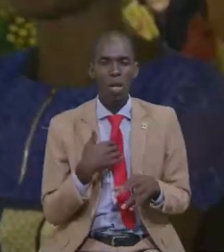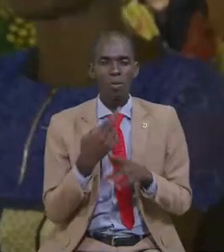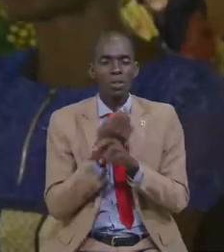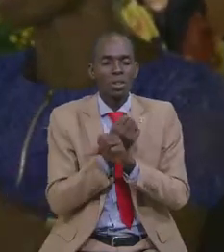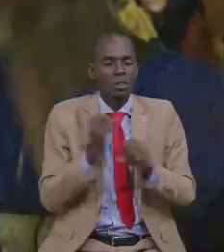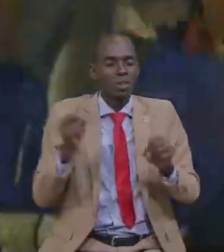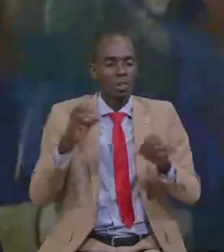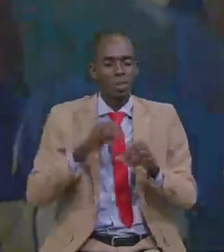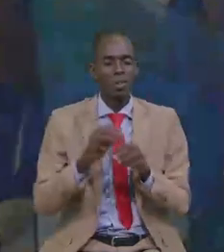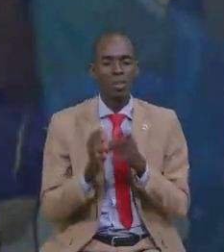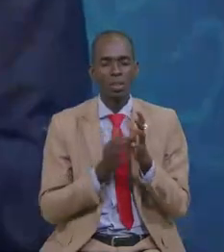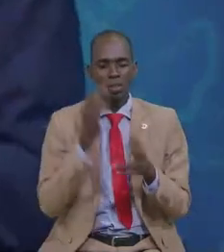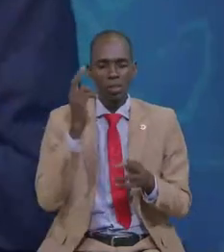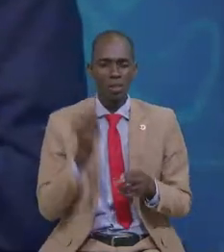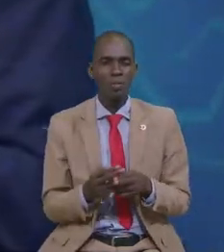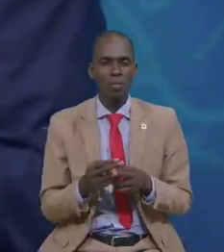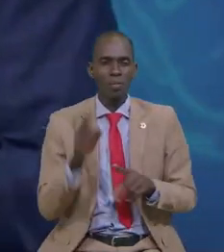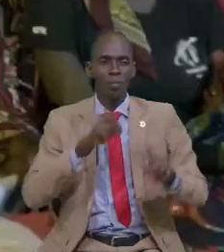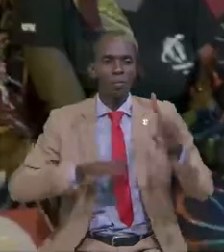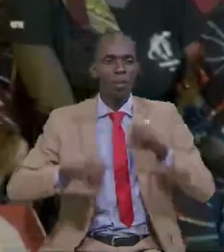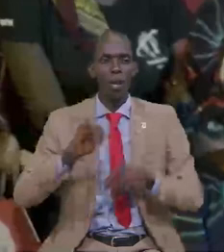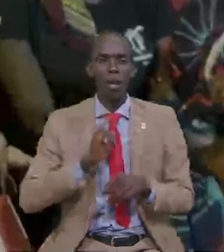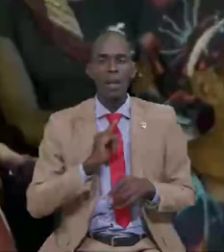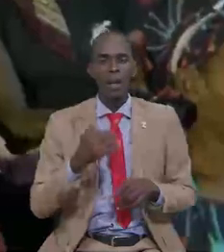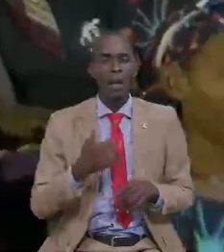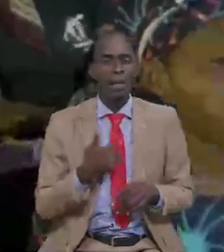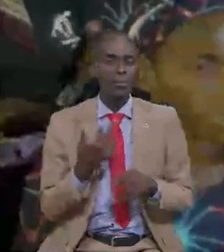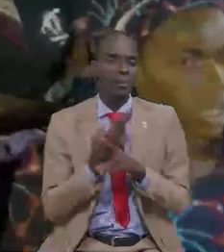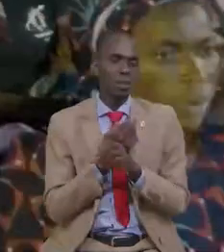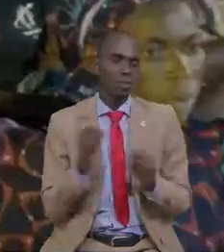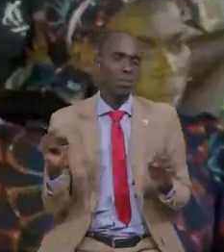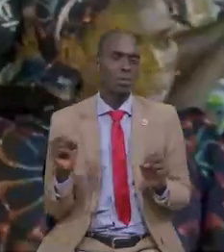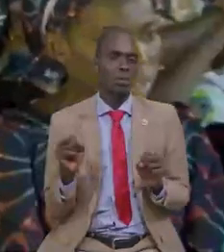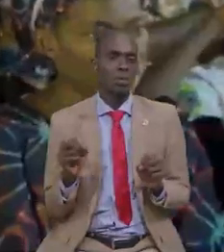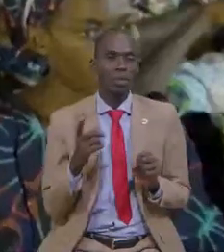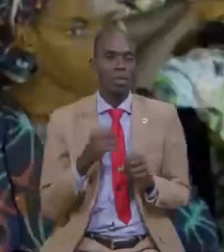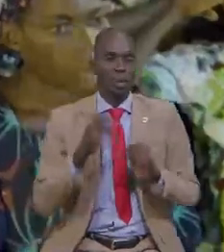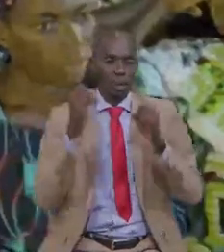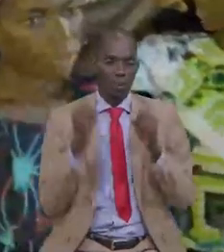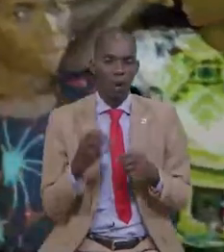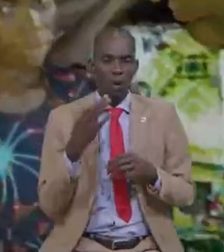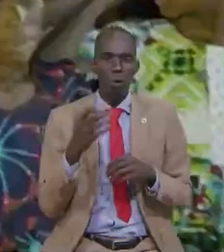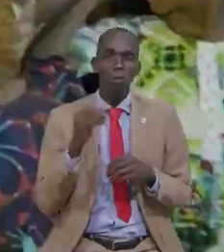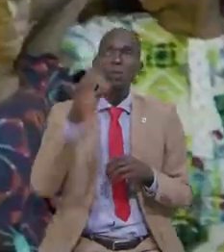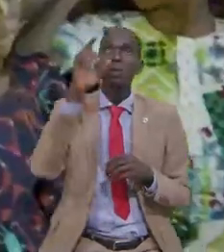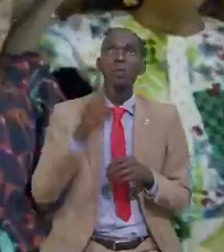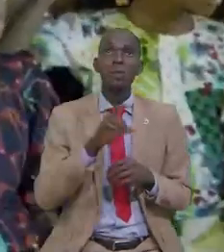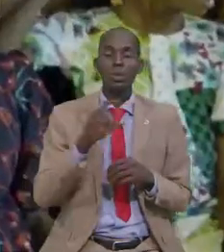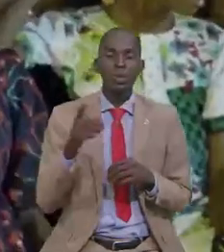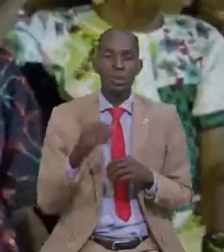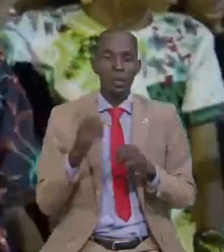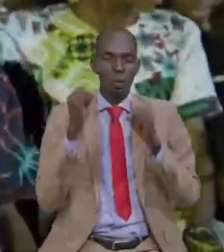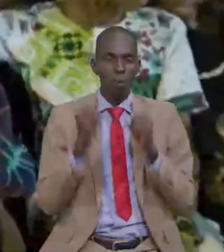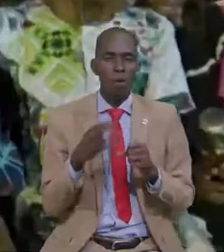rédemption. J'ai la rédemption. La puissance de la croix.